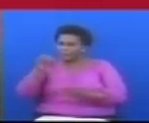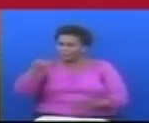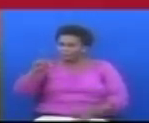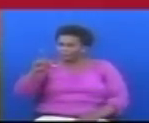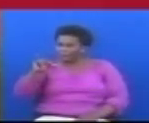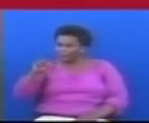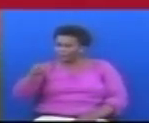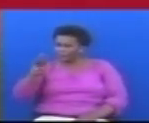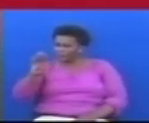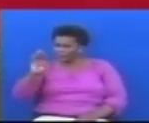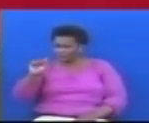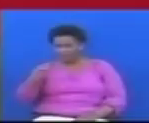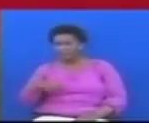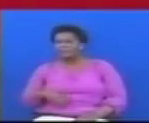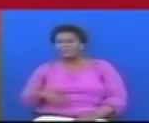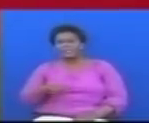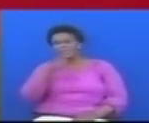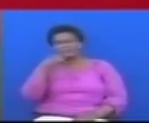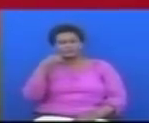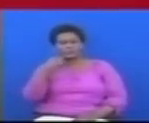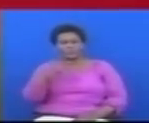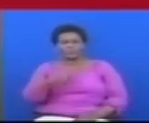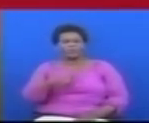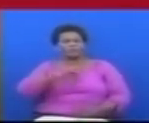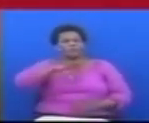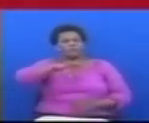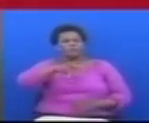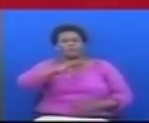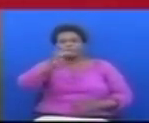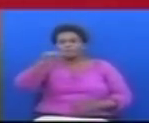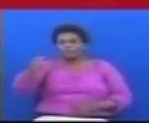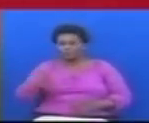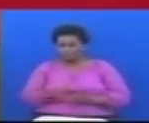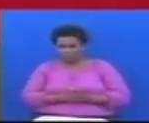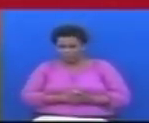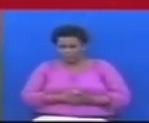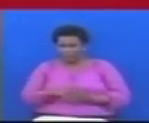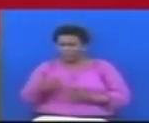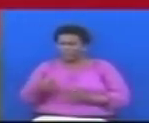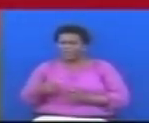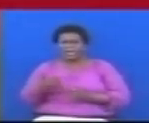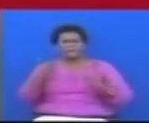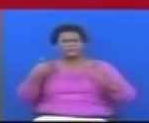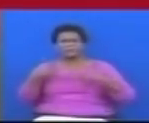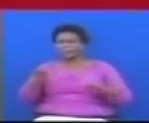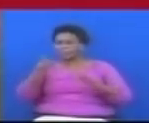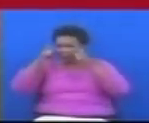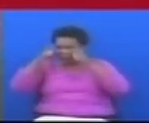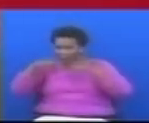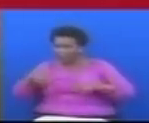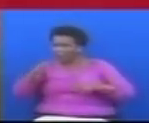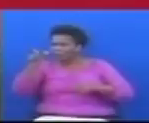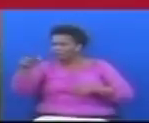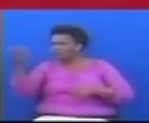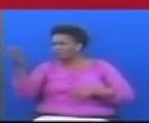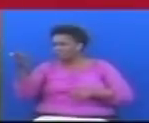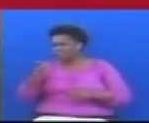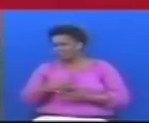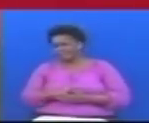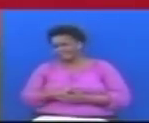Morogoro. Kwa hiyo isingependeza tukapata machozi mengine. Lakini naomba Mheshimiwa Tisekwa akubaliane na mimi